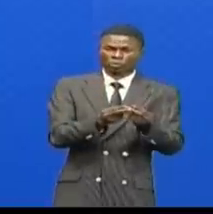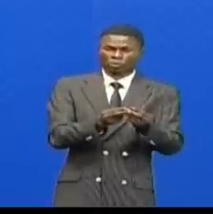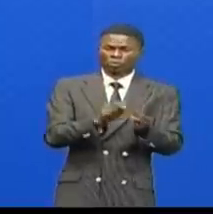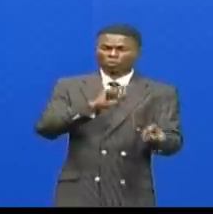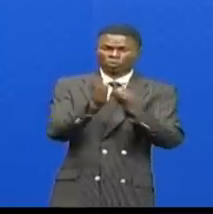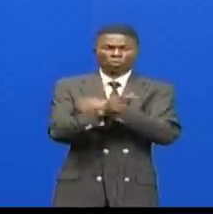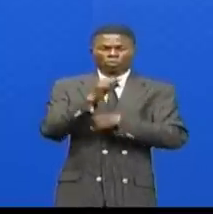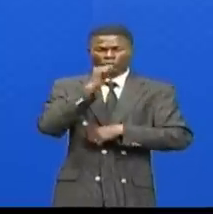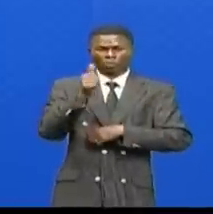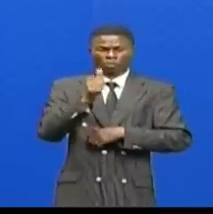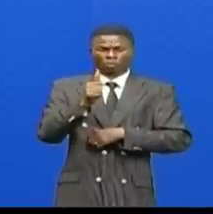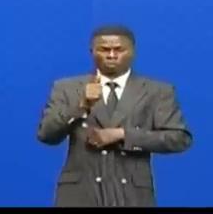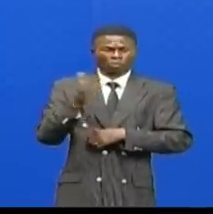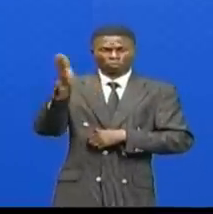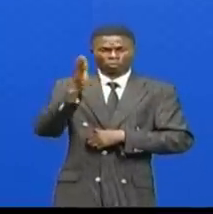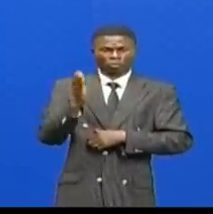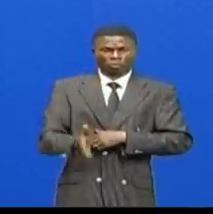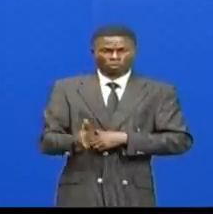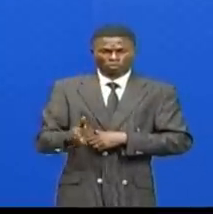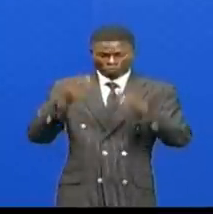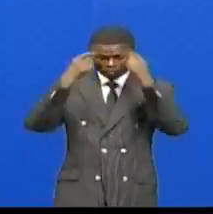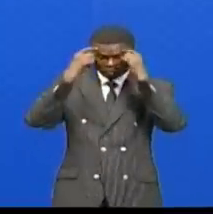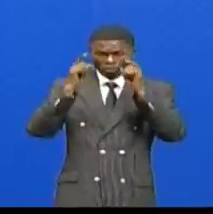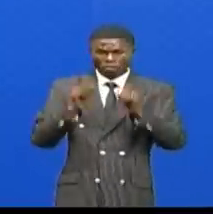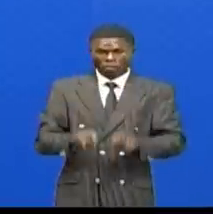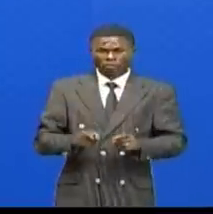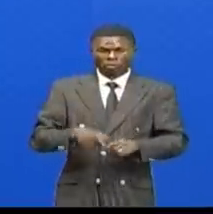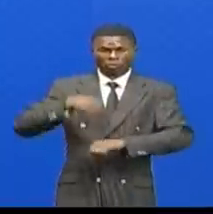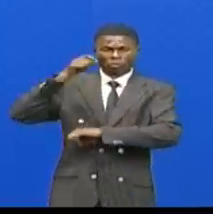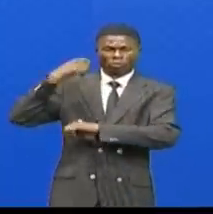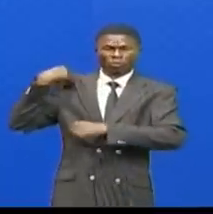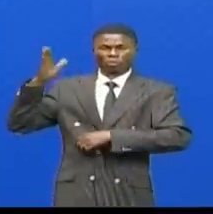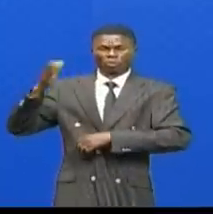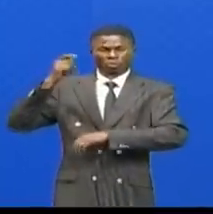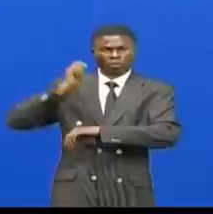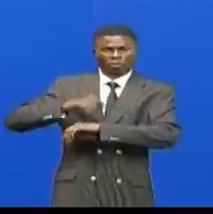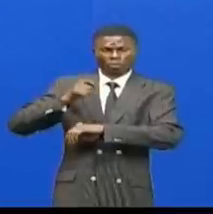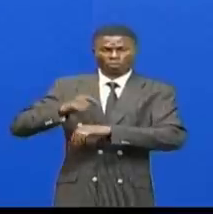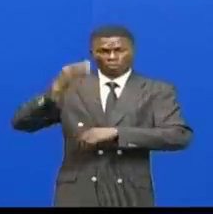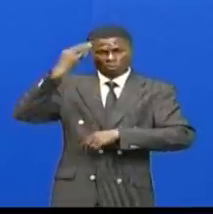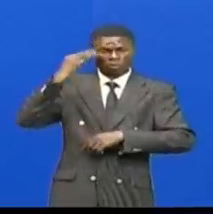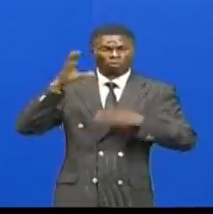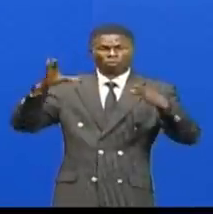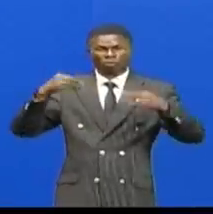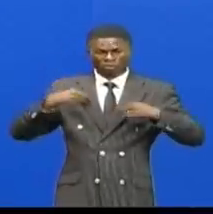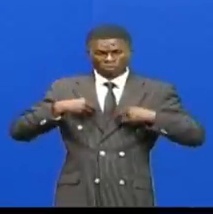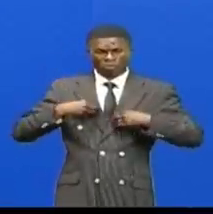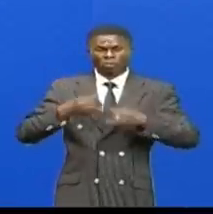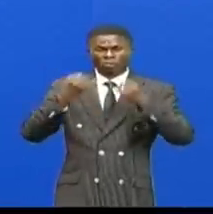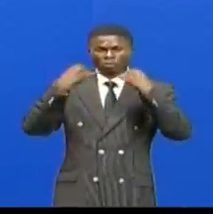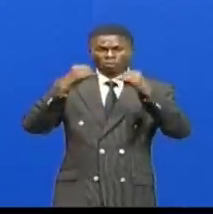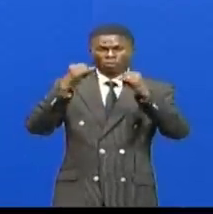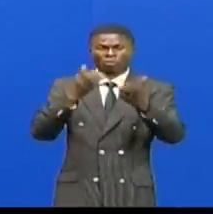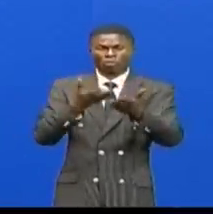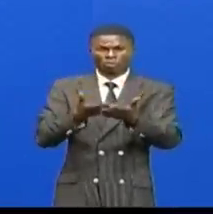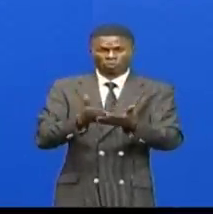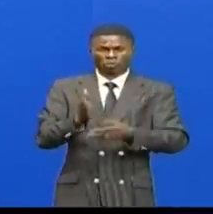interférer d'aucune manière sur les décisions de justice. Le Conseil a pris acte de ces rapports.